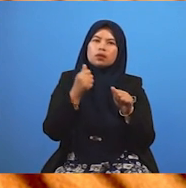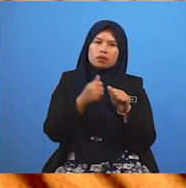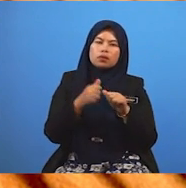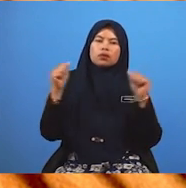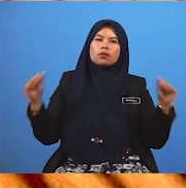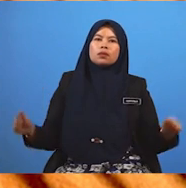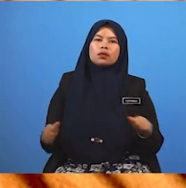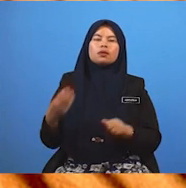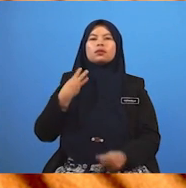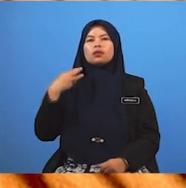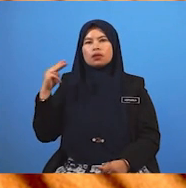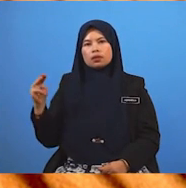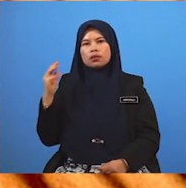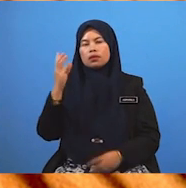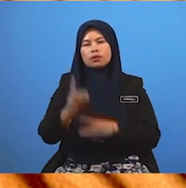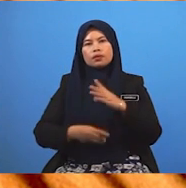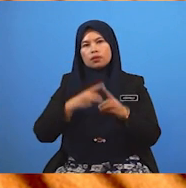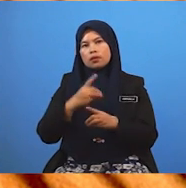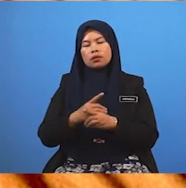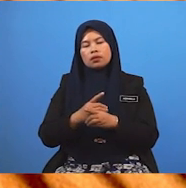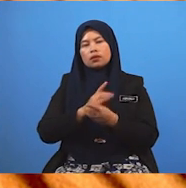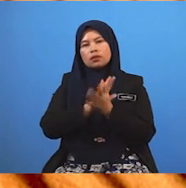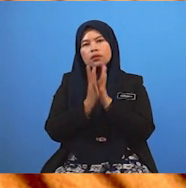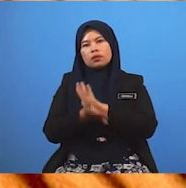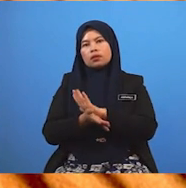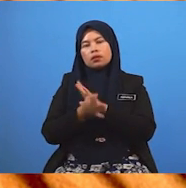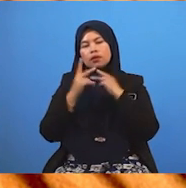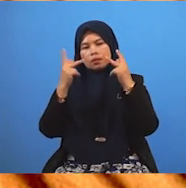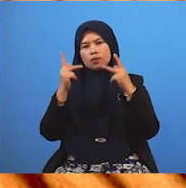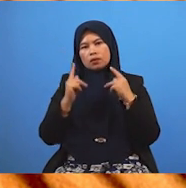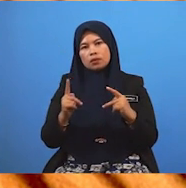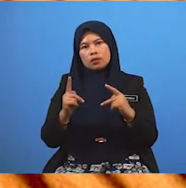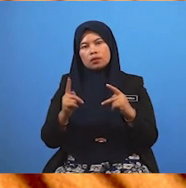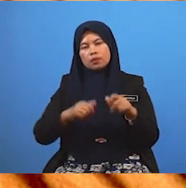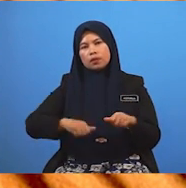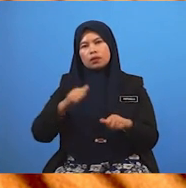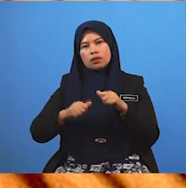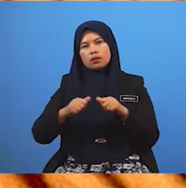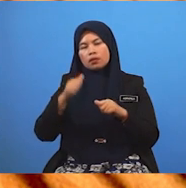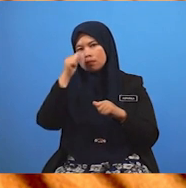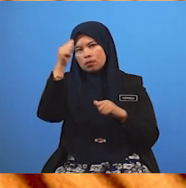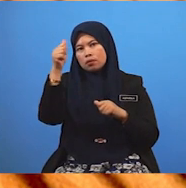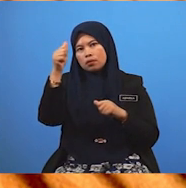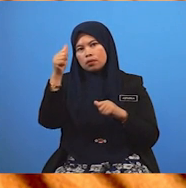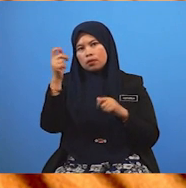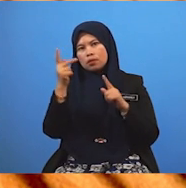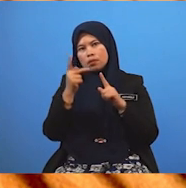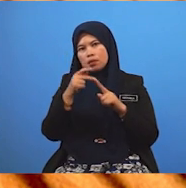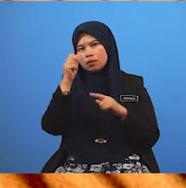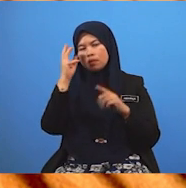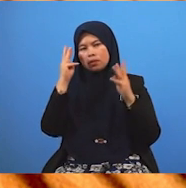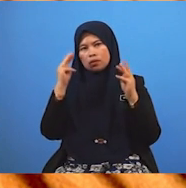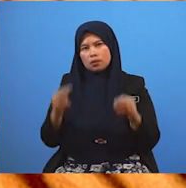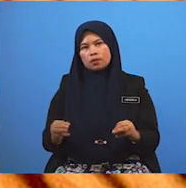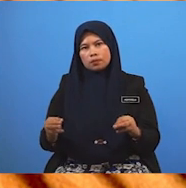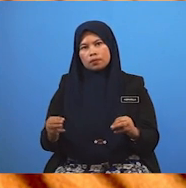dunia. Jadi, proses pengadilan Allah Subhanahu Wa Taala ke atas manusia